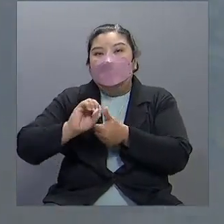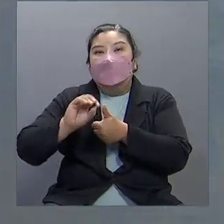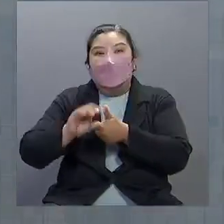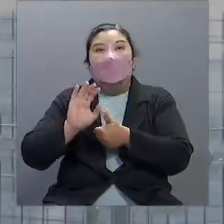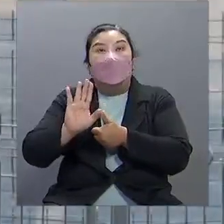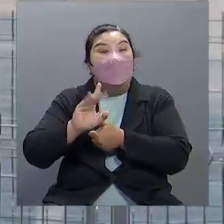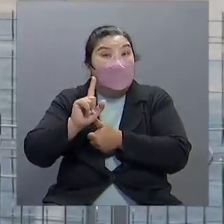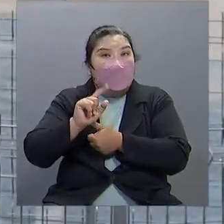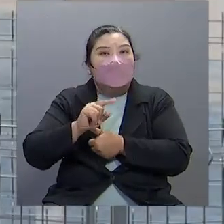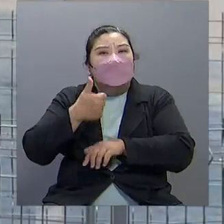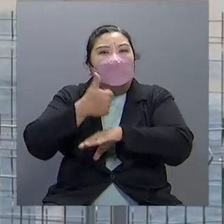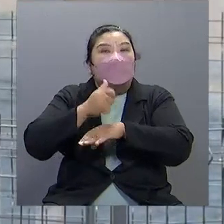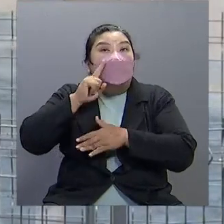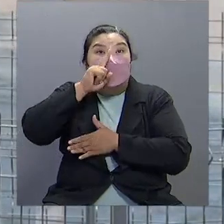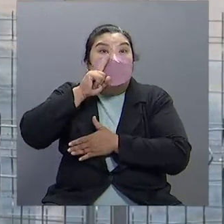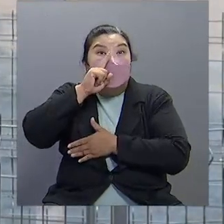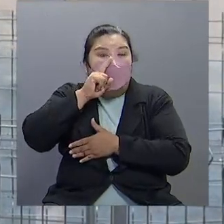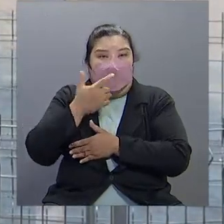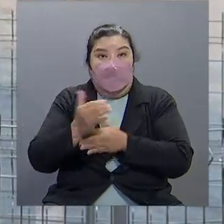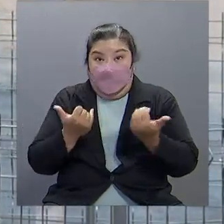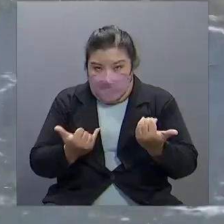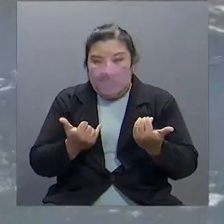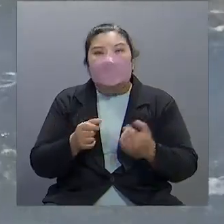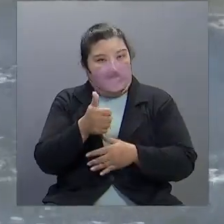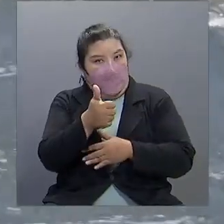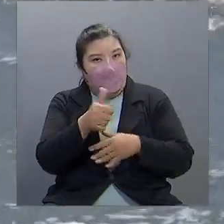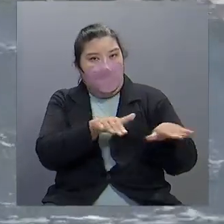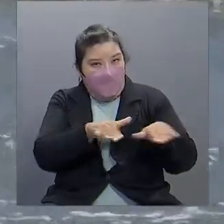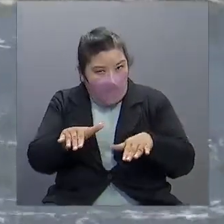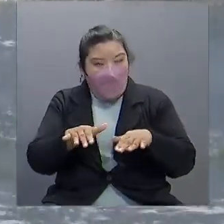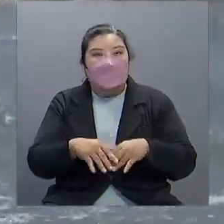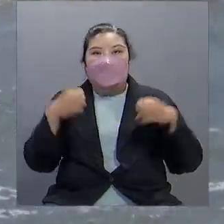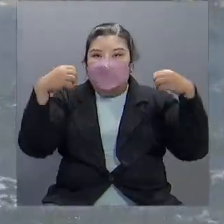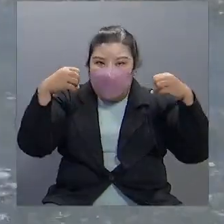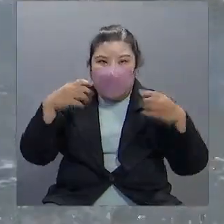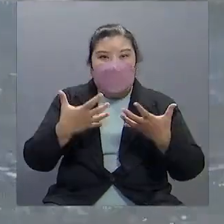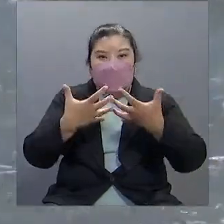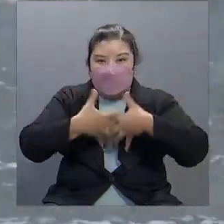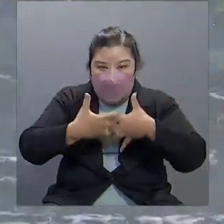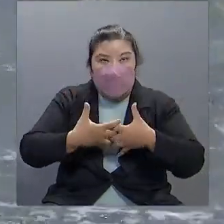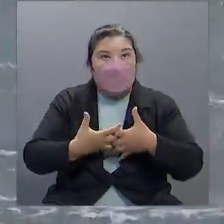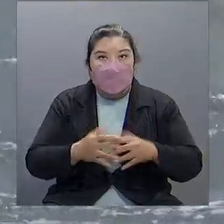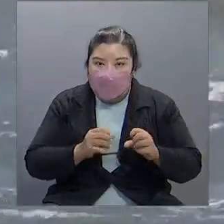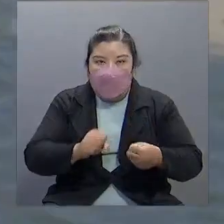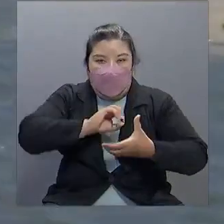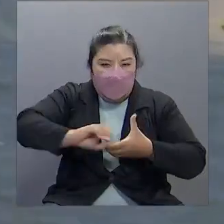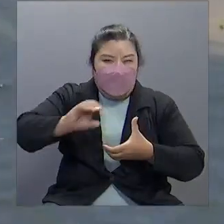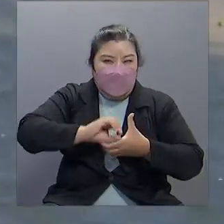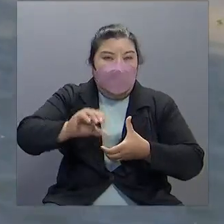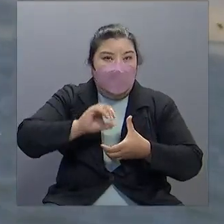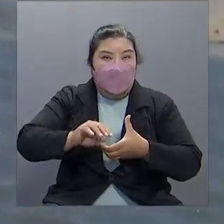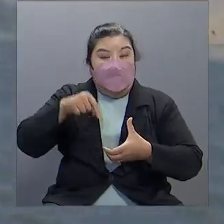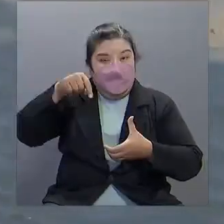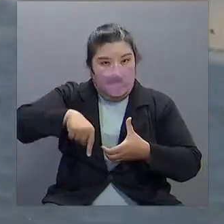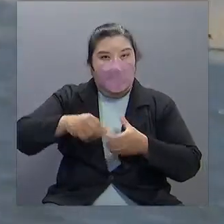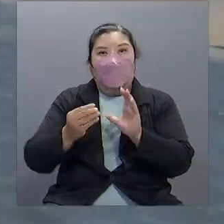นี้มีความพร้อมทั้งสถานีทั้งระบบไฟฟ้าและตัวเครื่องสูบน้ำอย่างเต็มกำลังค่ะซึ่งกรุงเทพมหานครนั้นก็มีส